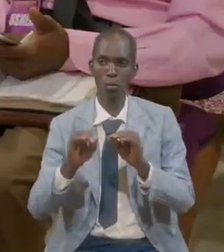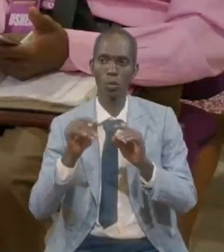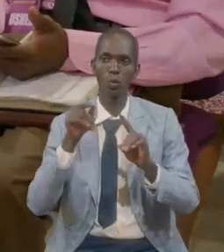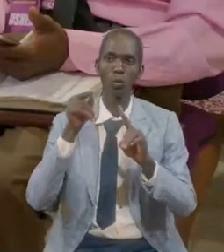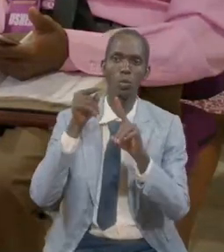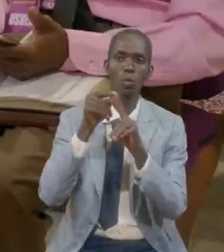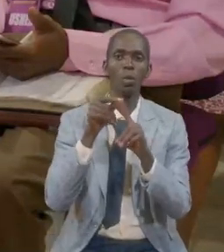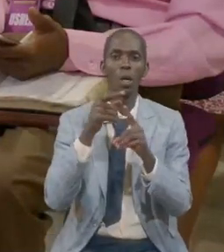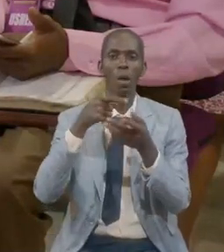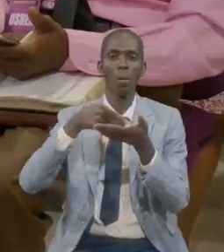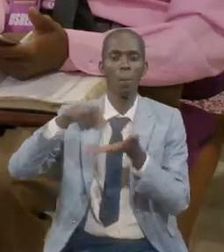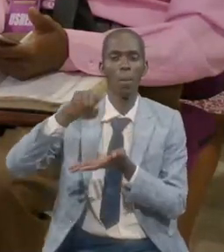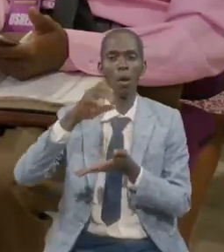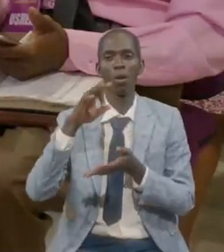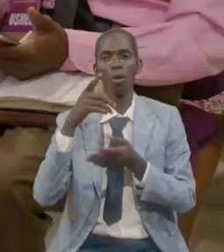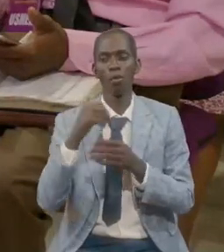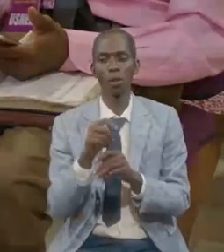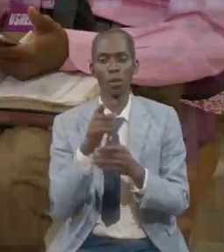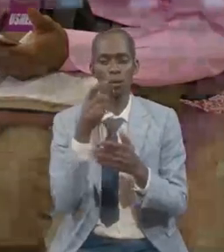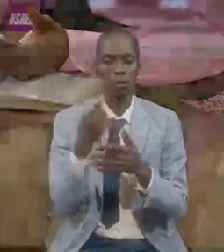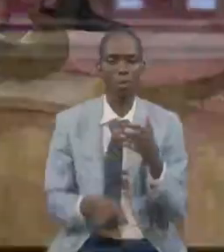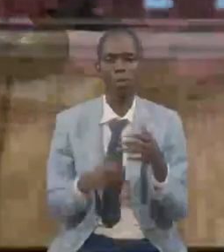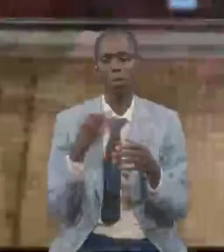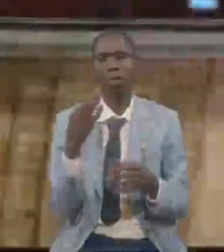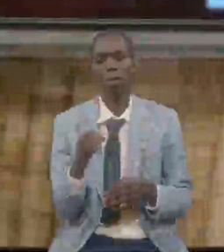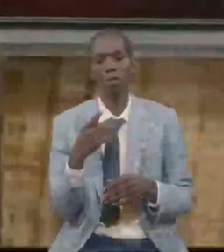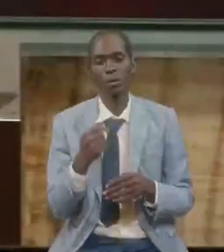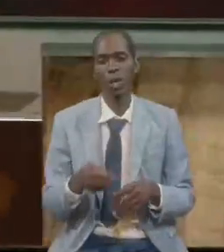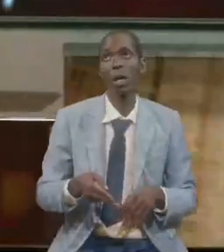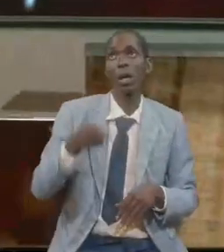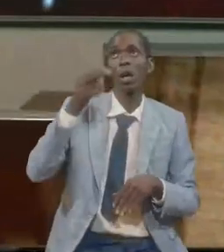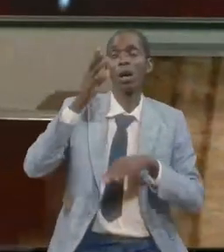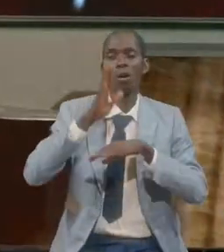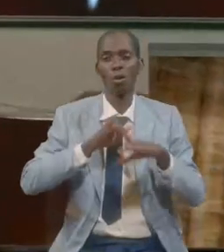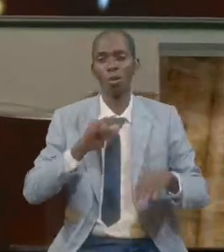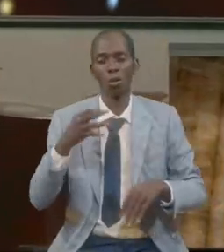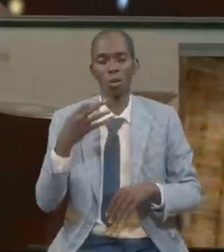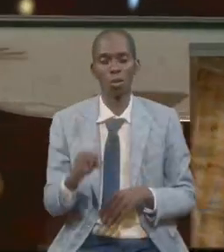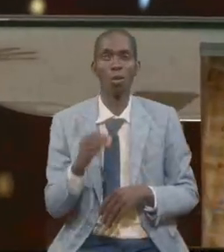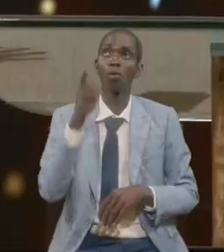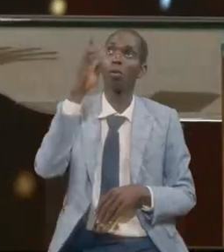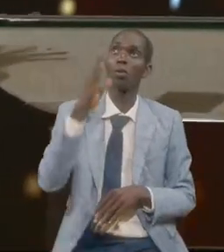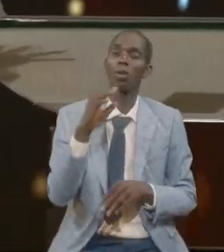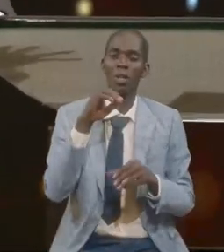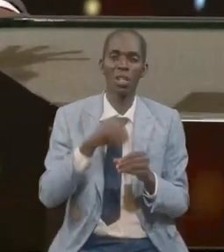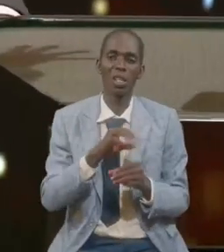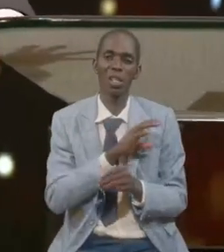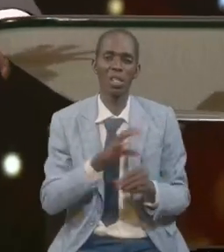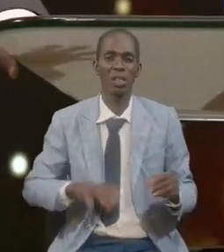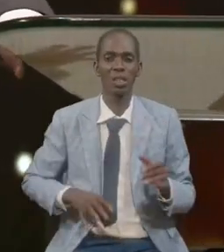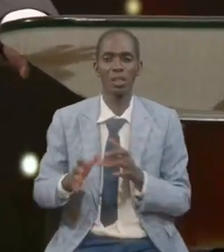but pour remporter le prix de la vocation céleste de Dieu en Jésus-Christ.